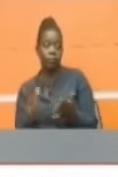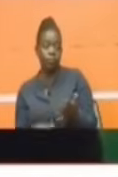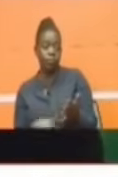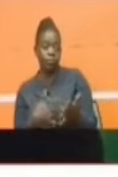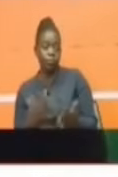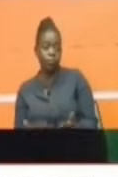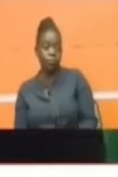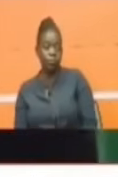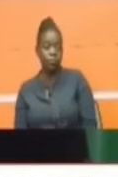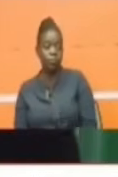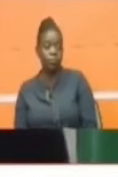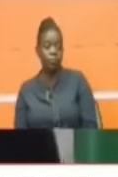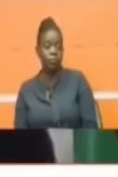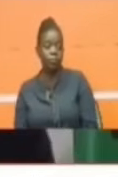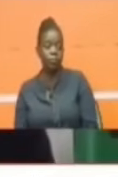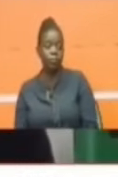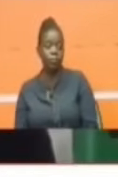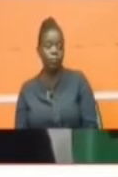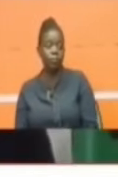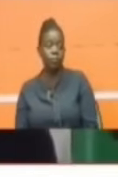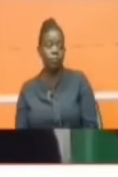okukoloobya.